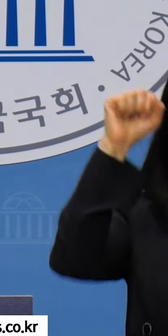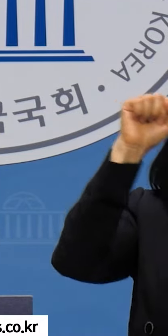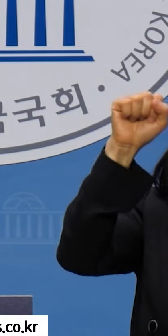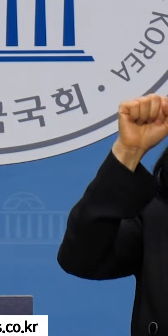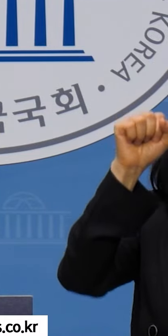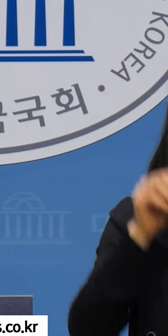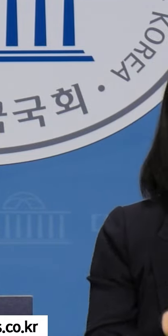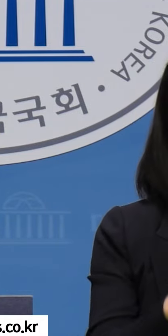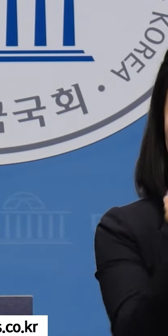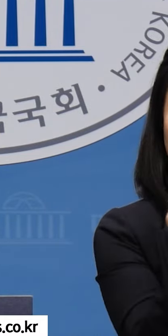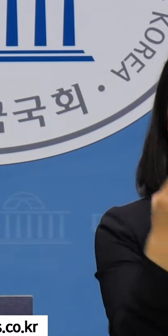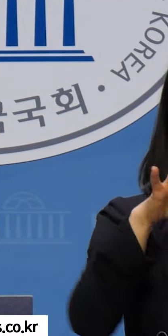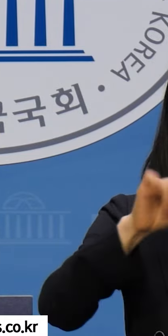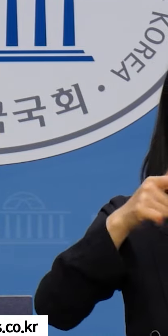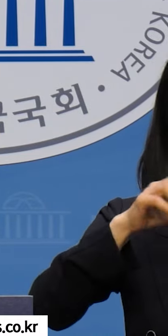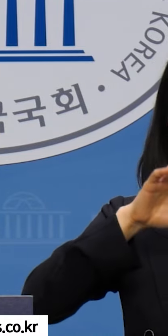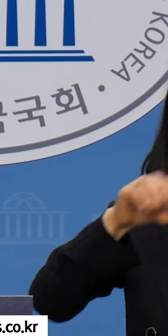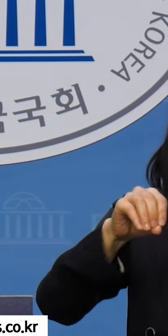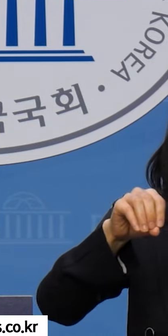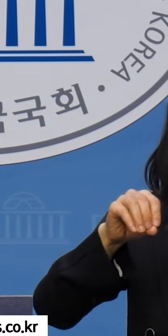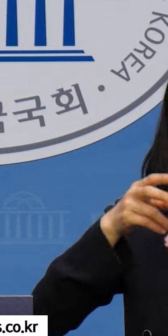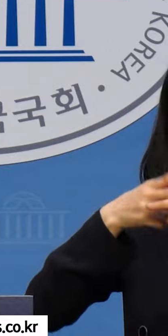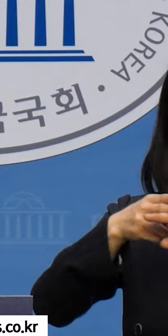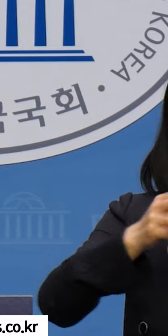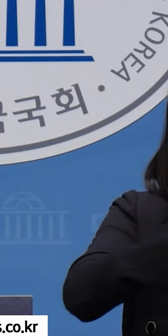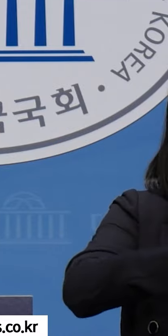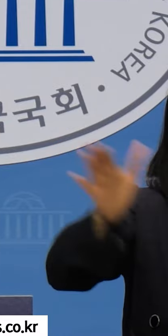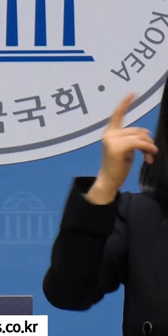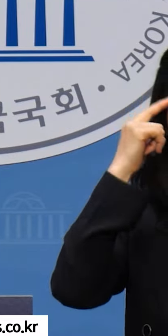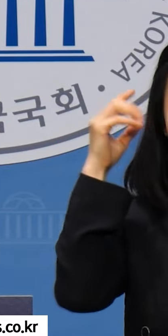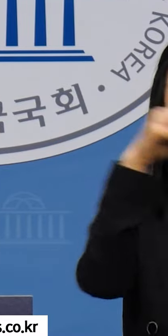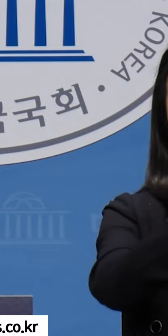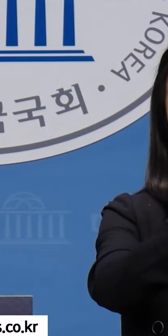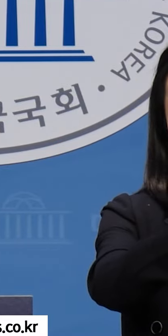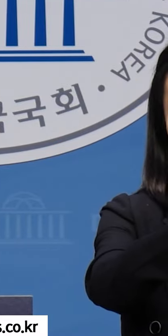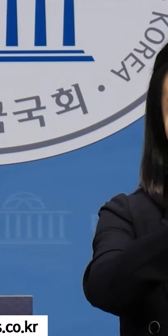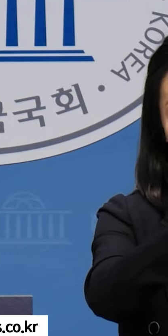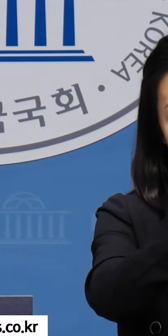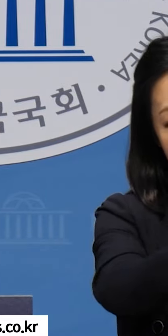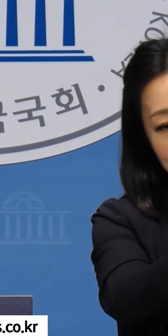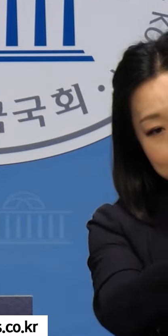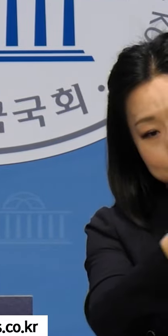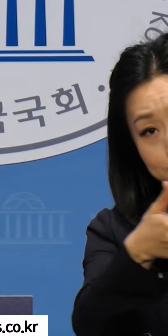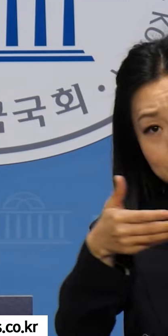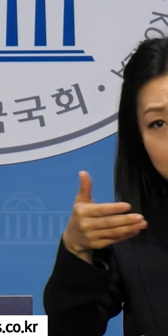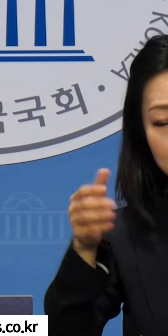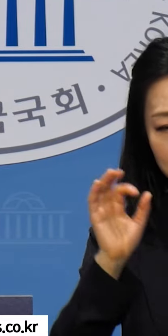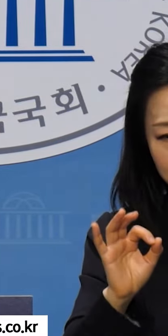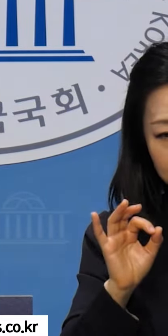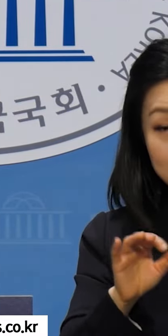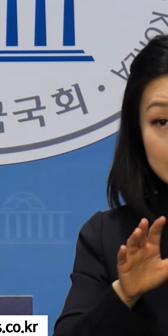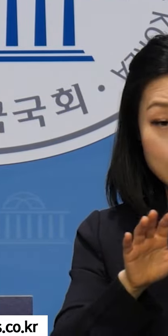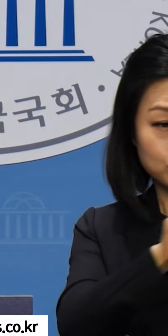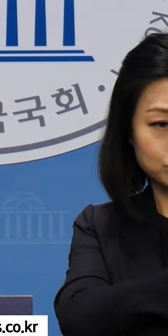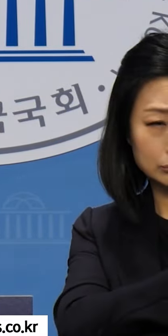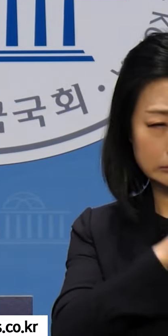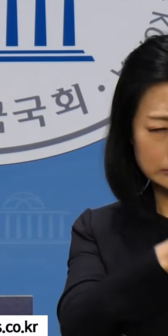철패 독재 타도의 정신이 반영됐습니다 수십년 이어원 군부독재 정권을